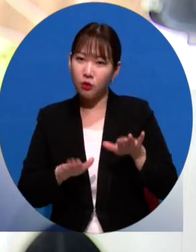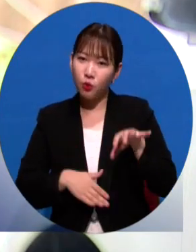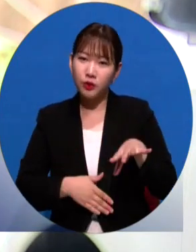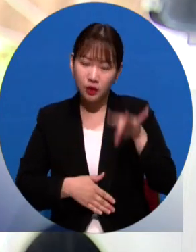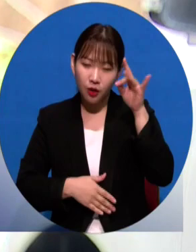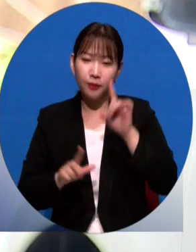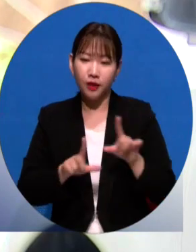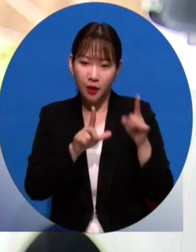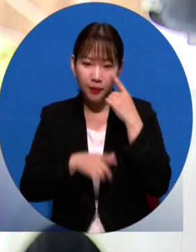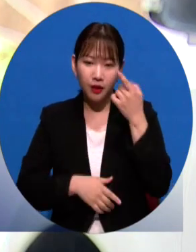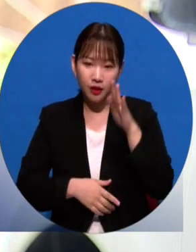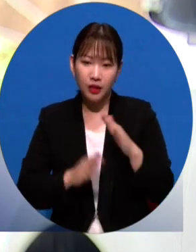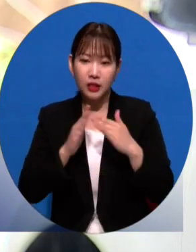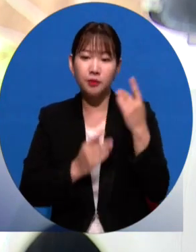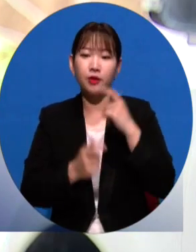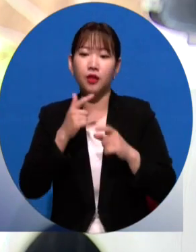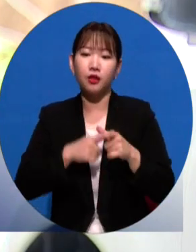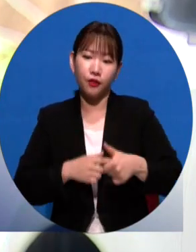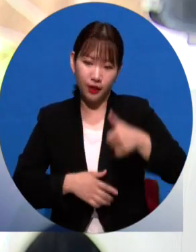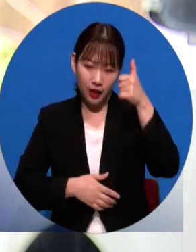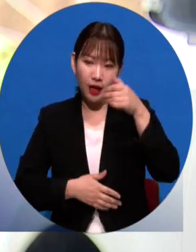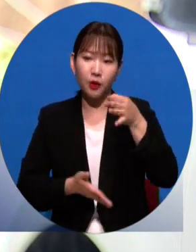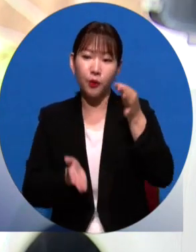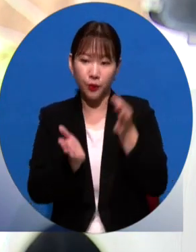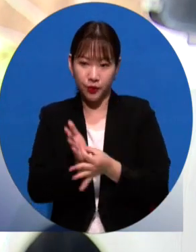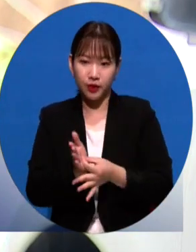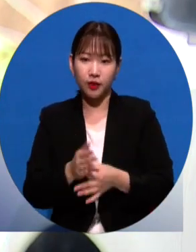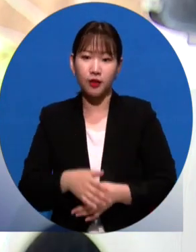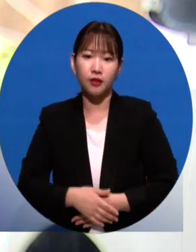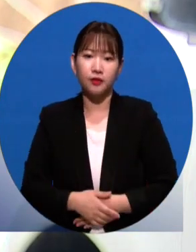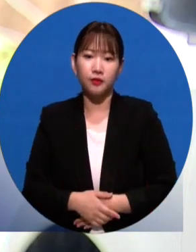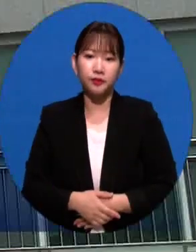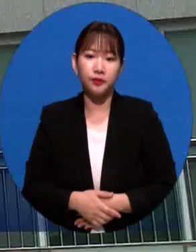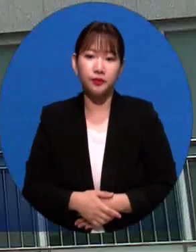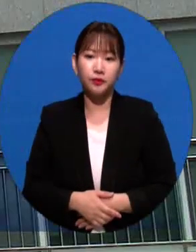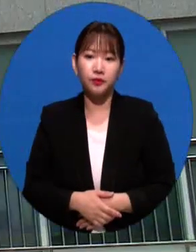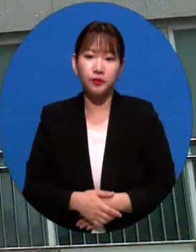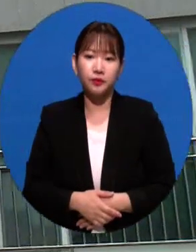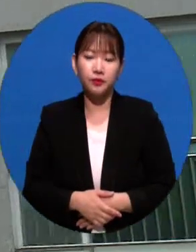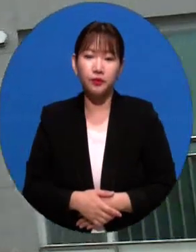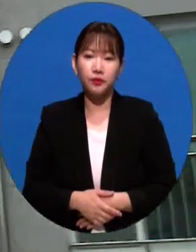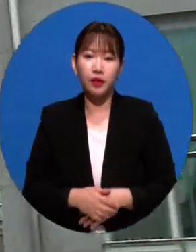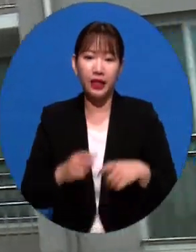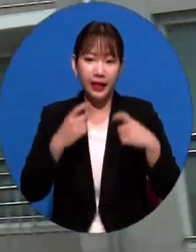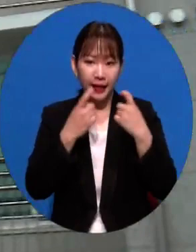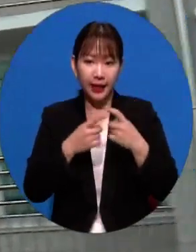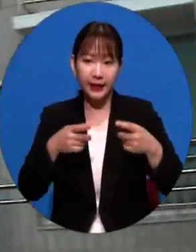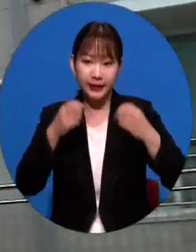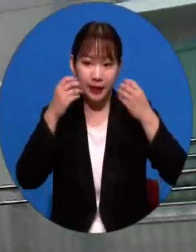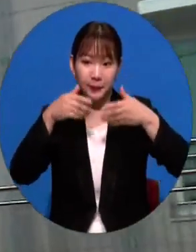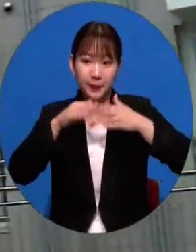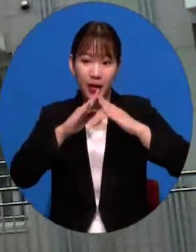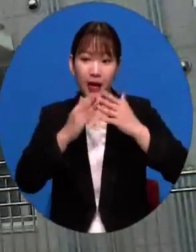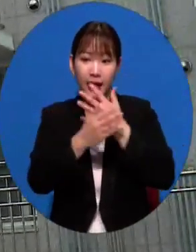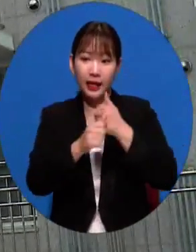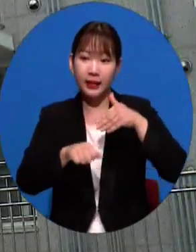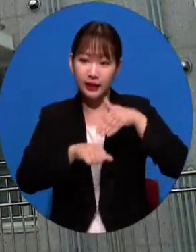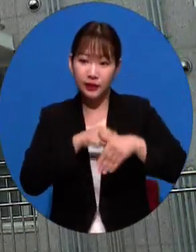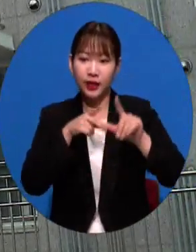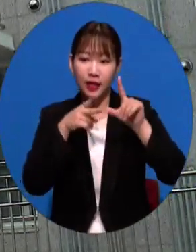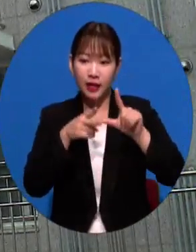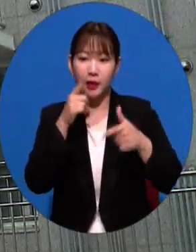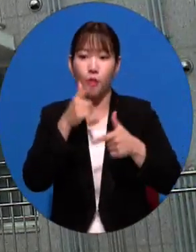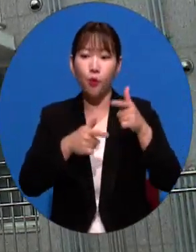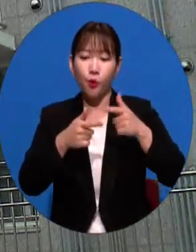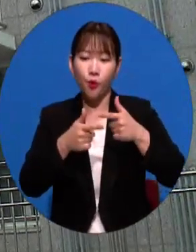있는데 주택보다는 더 나은데 가격도 더 싸고요. 민간 신축 매입 약정 방식으로 LH가